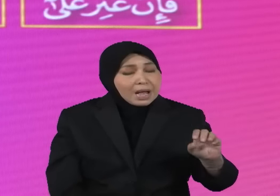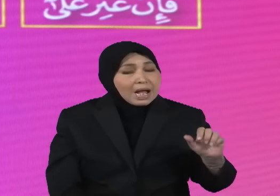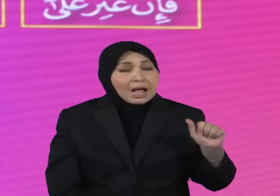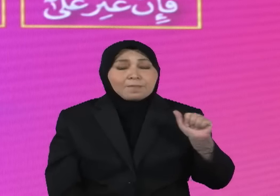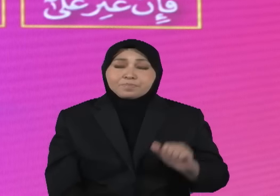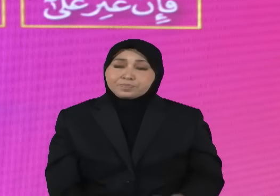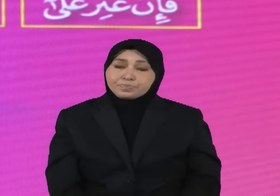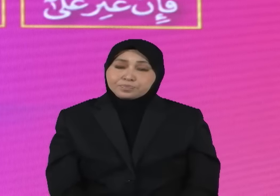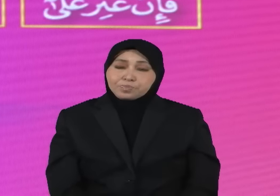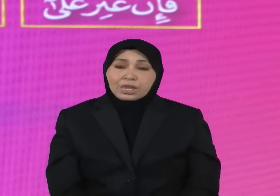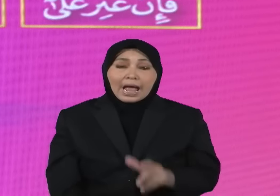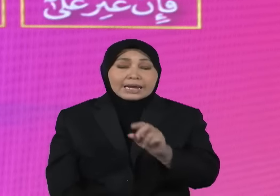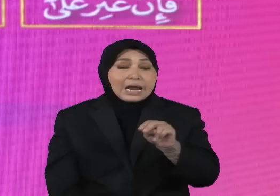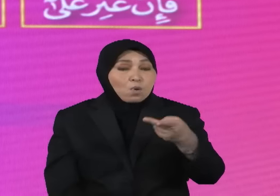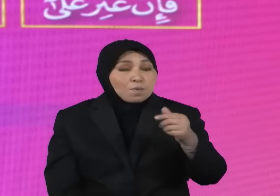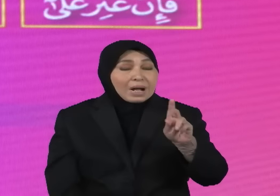ithma. Annahuma